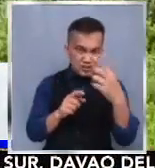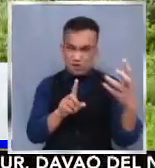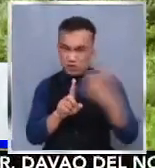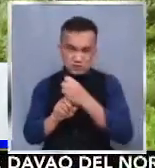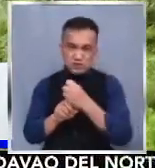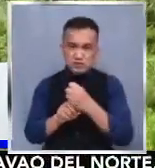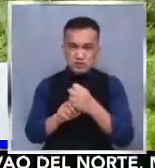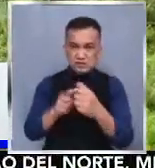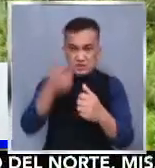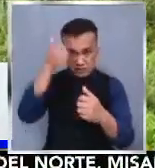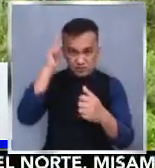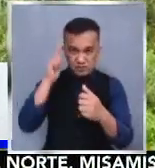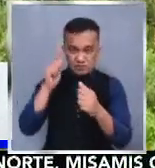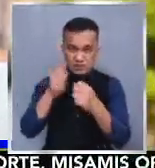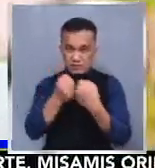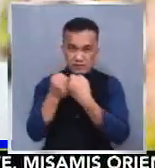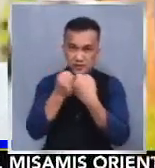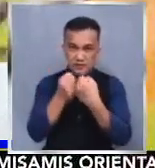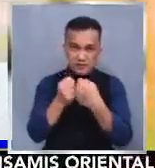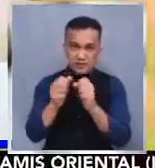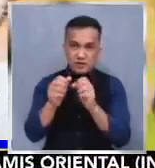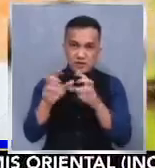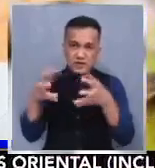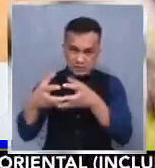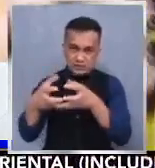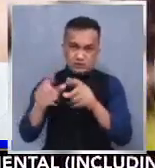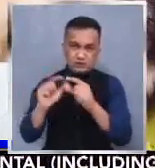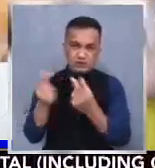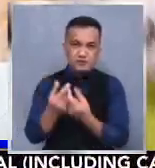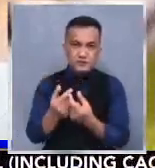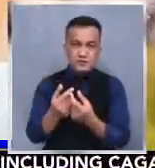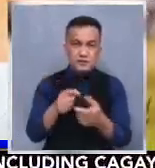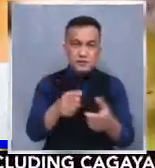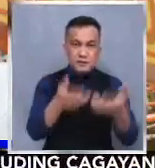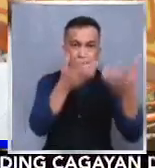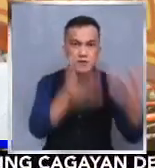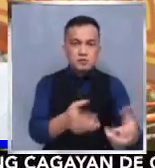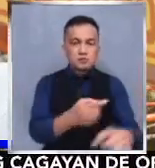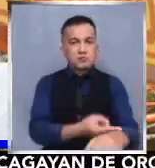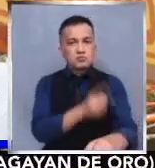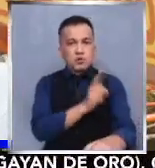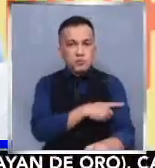sanay makipaglaban ng may kasamang grupo. Mas mabigat din at mas agresibo ang mga tigre.